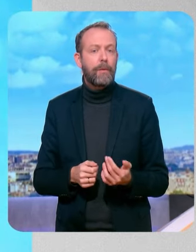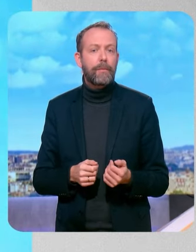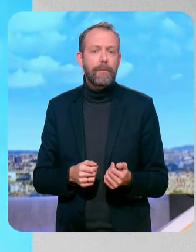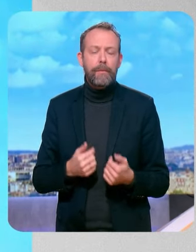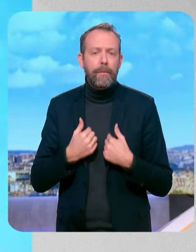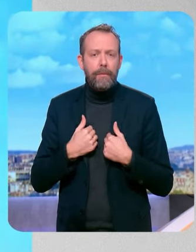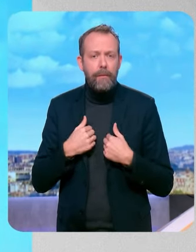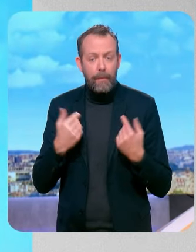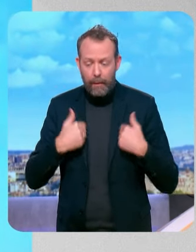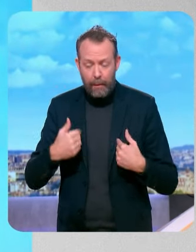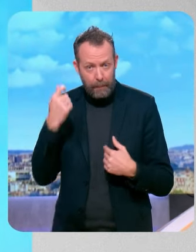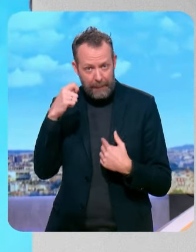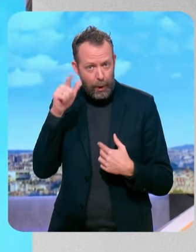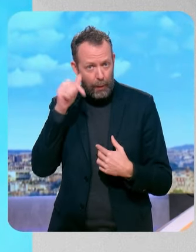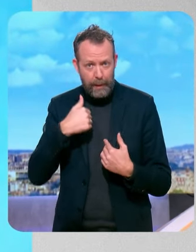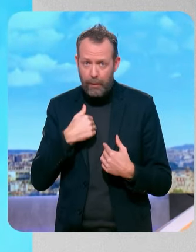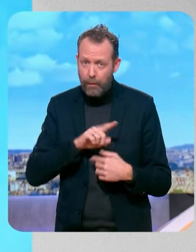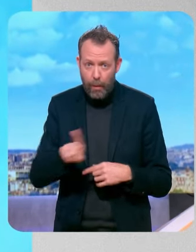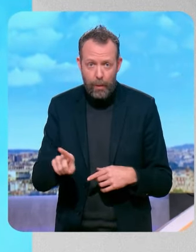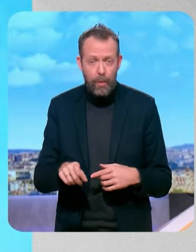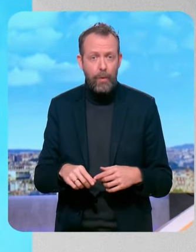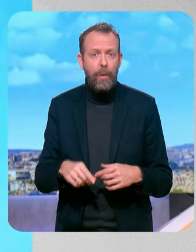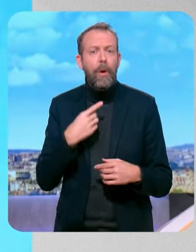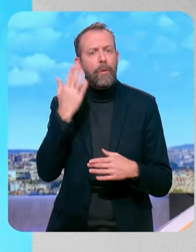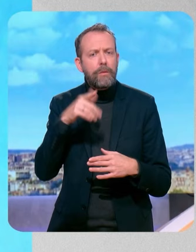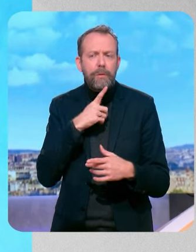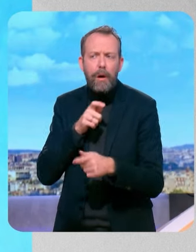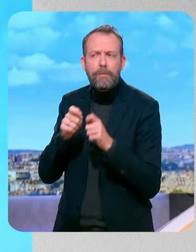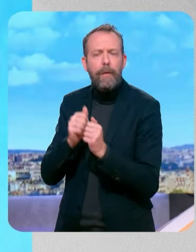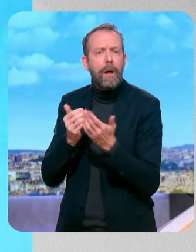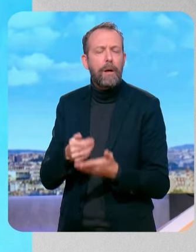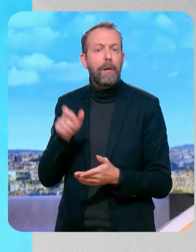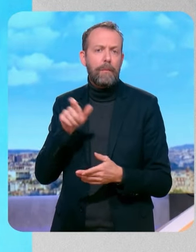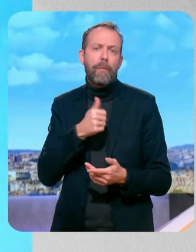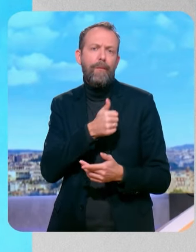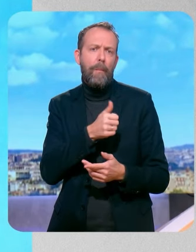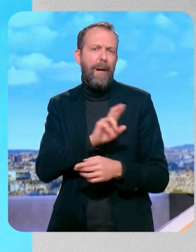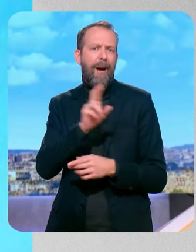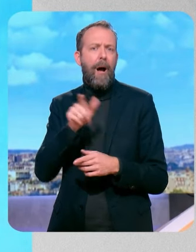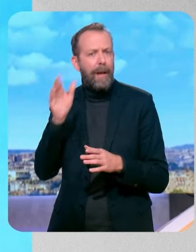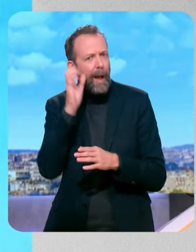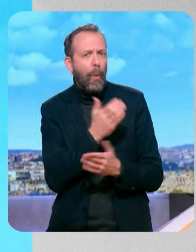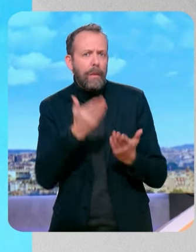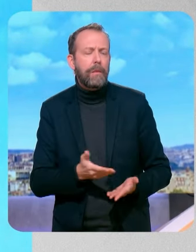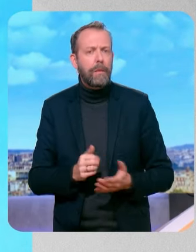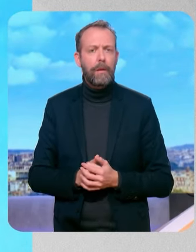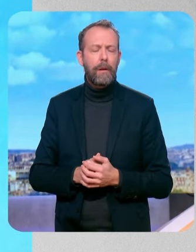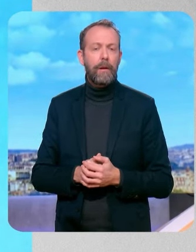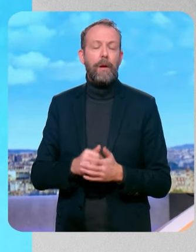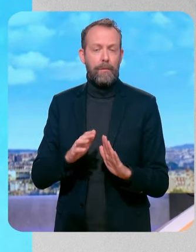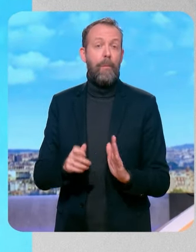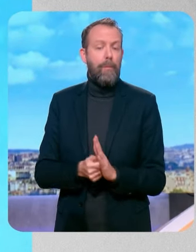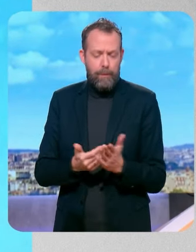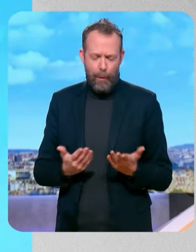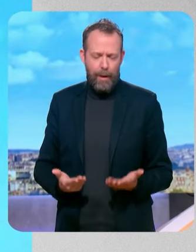Je ne suis pas président de la République. Non mais vous lui parlez, vous le conseillez, savez, et il fait partie des rares personnes, vous faites partie des rares personnes qui l'écoutent. Pour